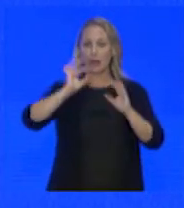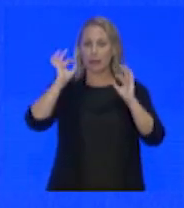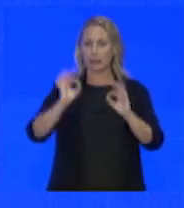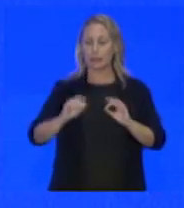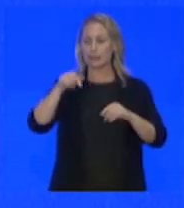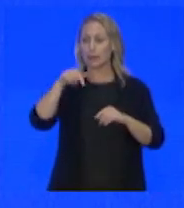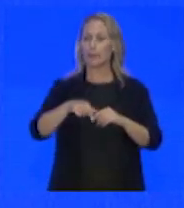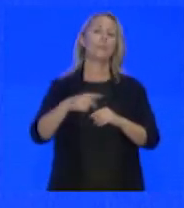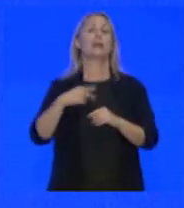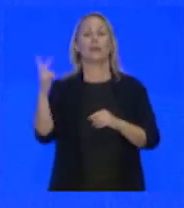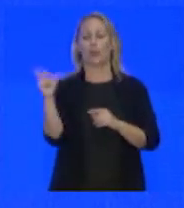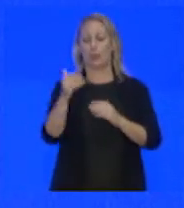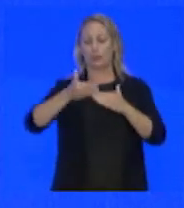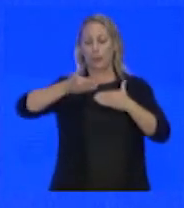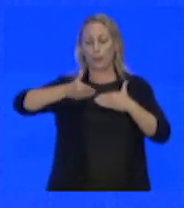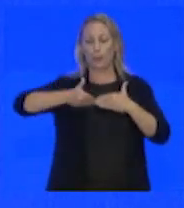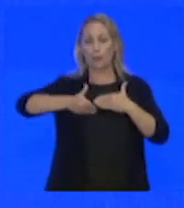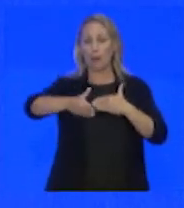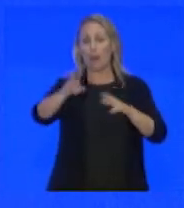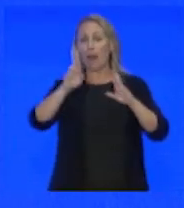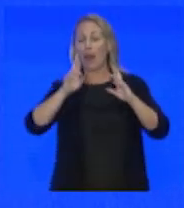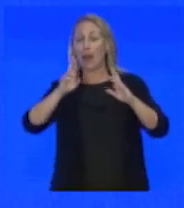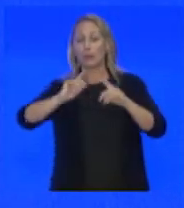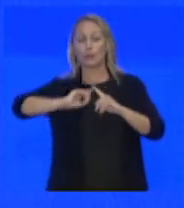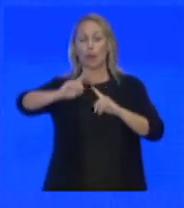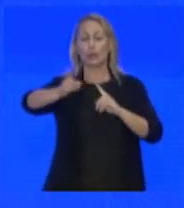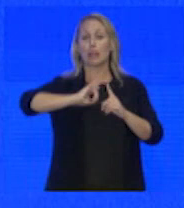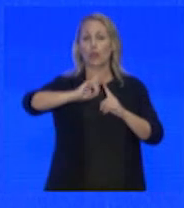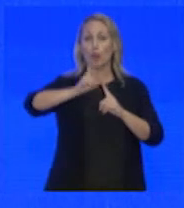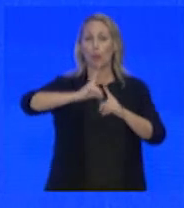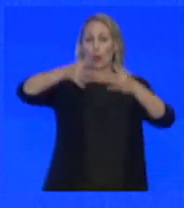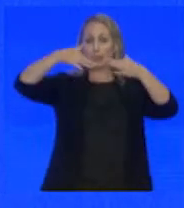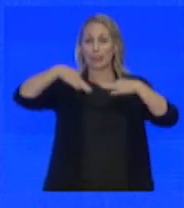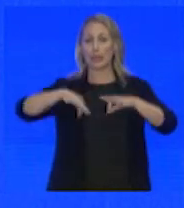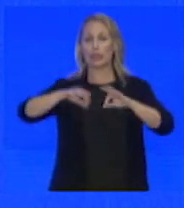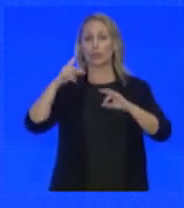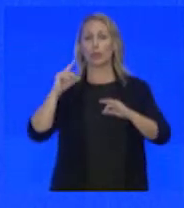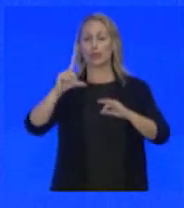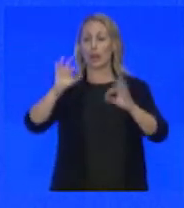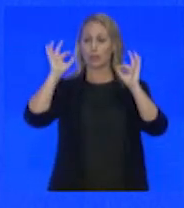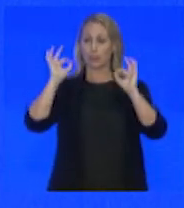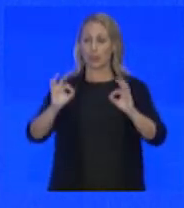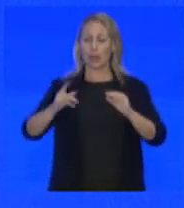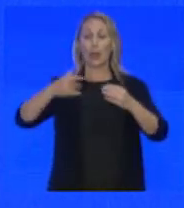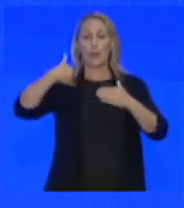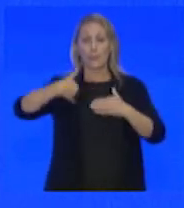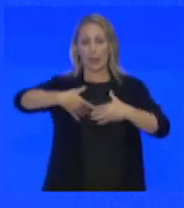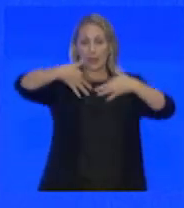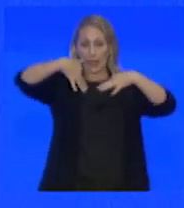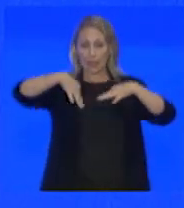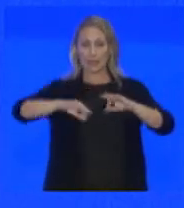των επόμενων 2 μηνών. Ελπίζω ότι τα δρομολόγια θα ξεκινήσουν από τον Οκτώβριο. Και μέχρι να λειτουργήσει το